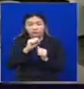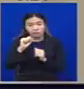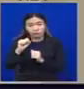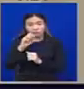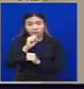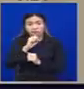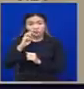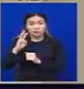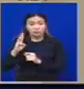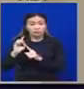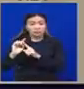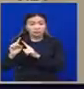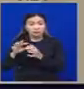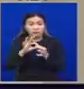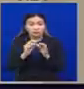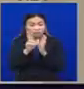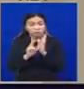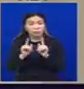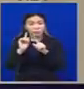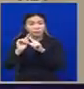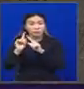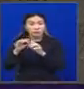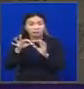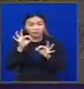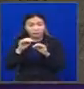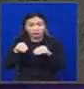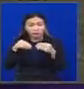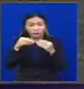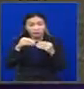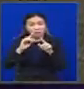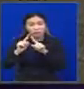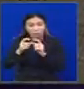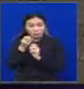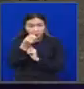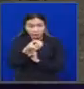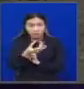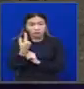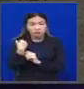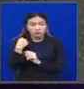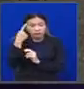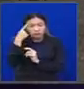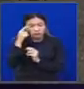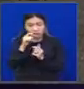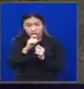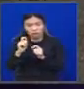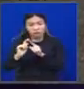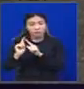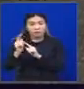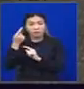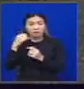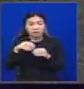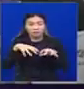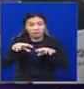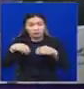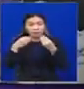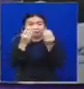ว.นั้นกังวลว่าระบบเลือกตั้งใหม่จะเอื้อประโยชน์ต่อพรรคใหญ่มากกว่าส่วนทางออกเรื่องการทำประชามติหากร่างรั